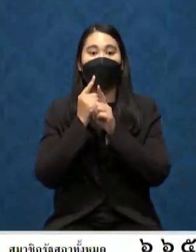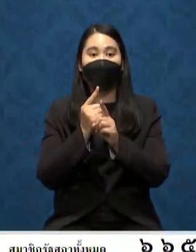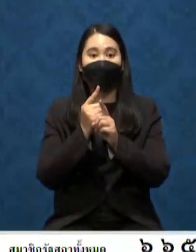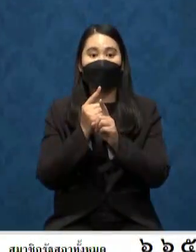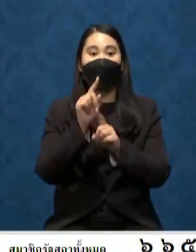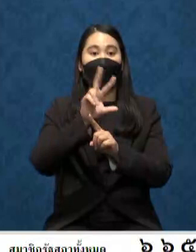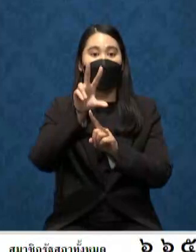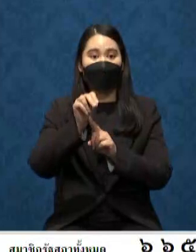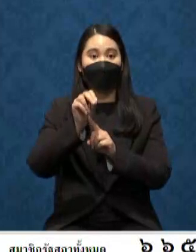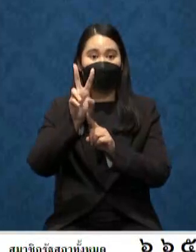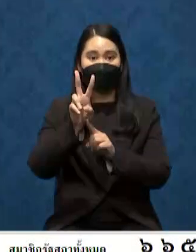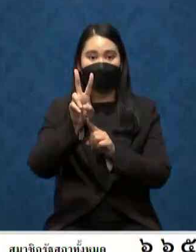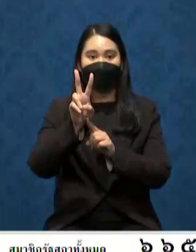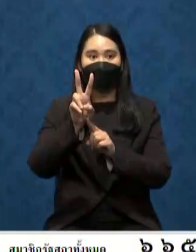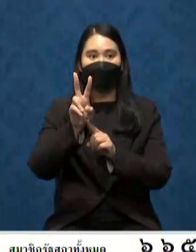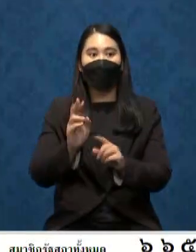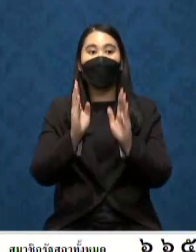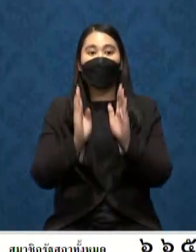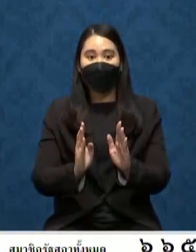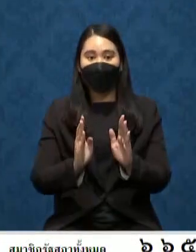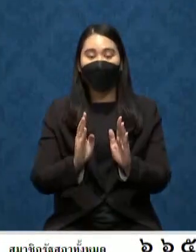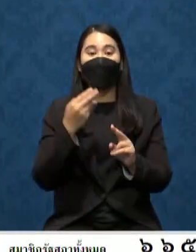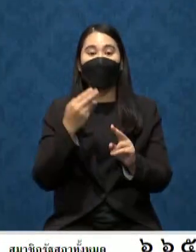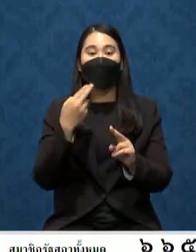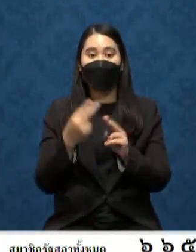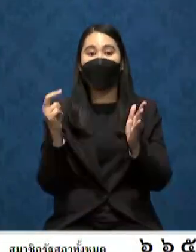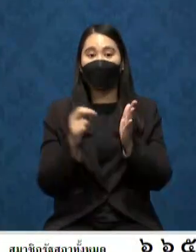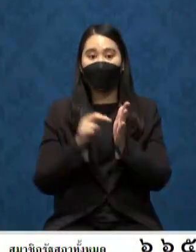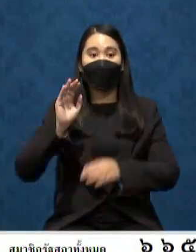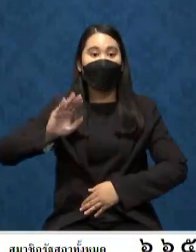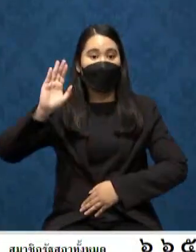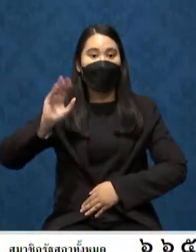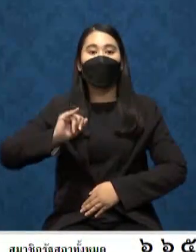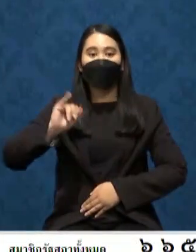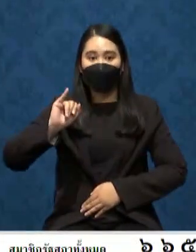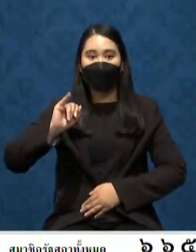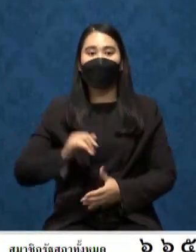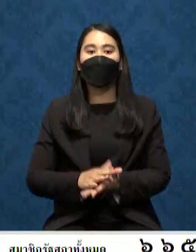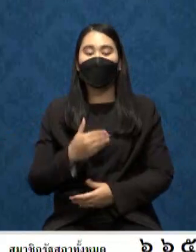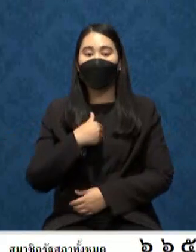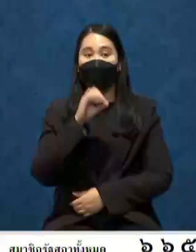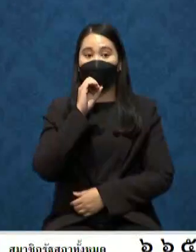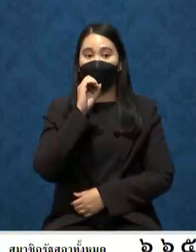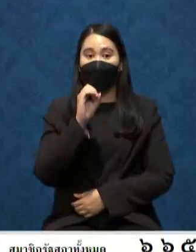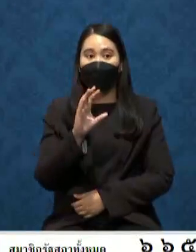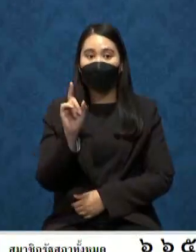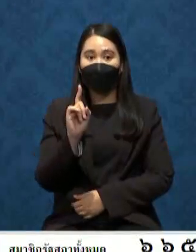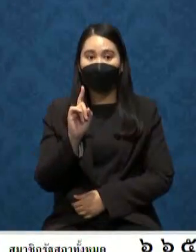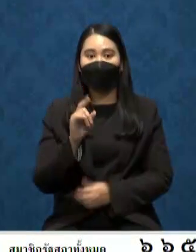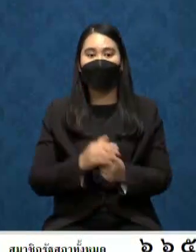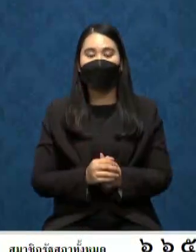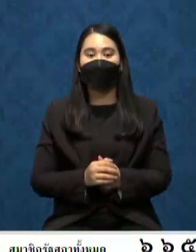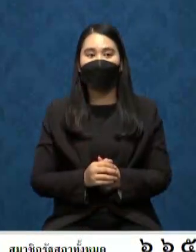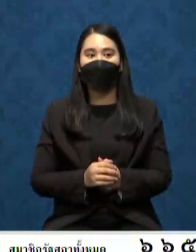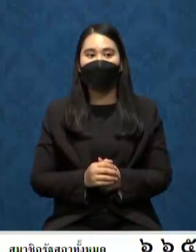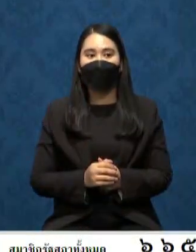32มีสมาชิกรับรองถูกต้องก็ผมหารือท่านประธานในญัตติว่า